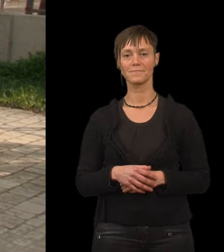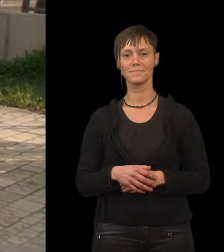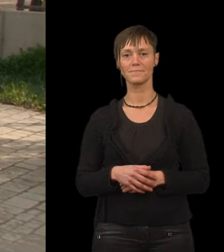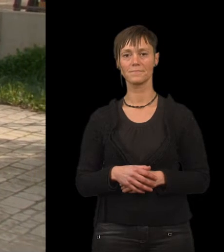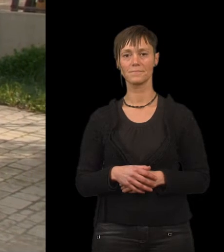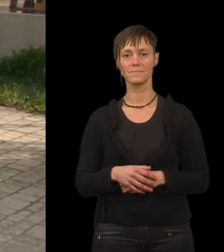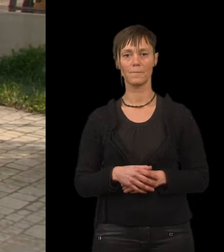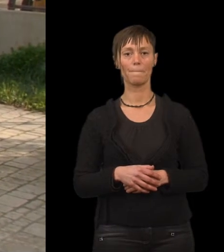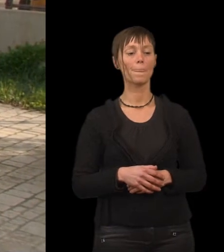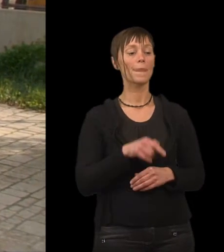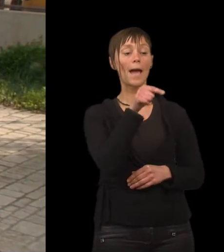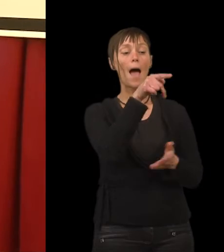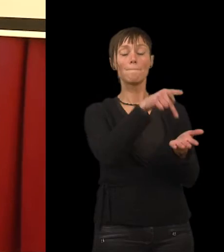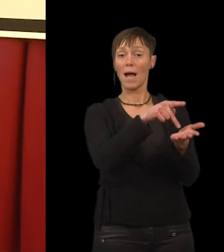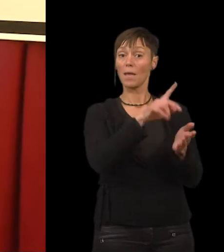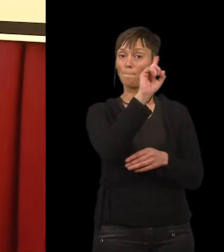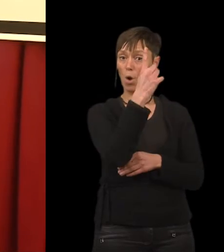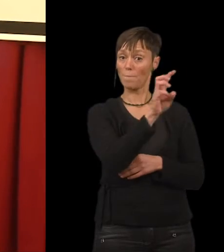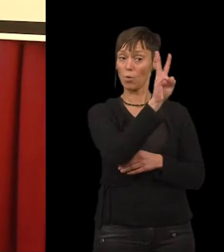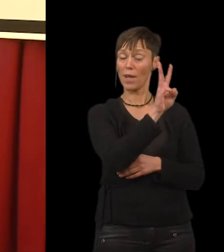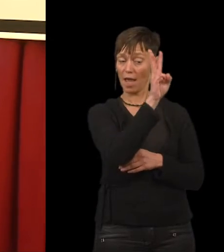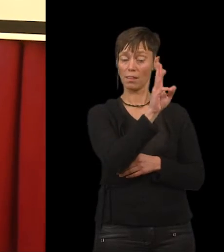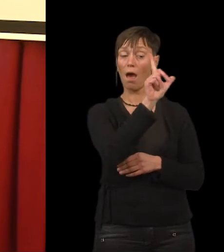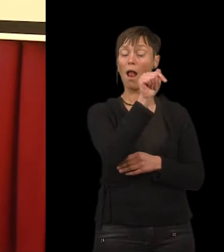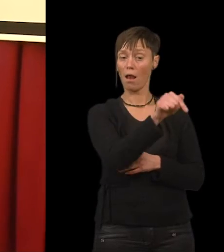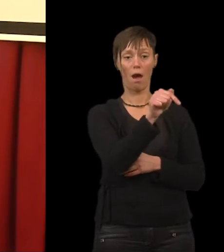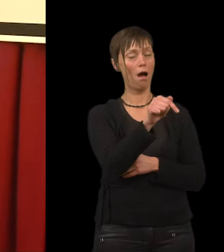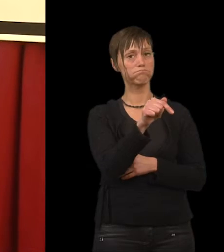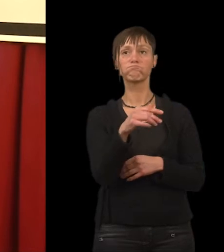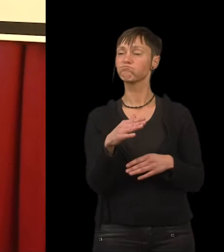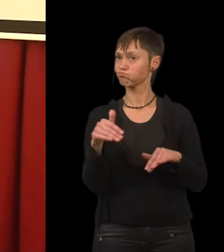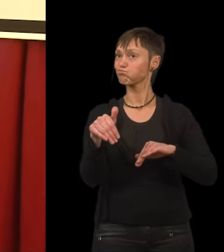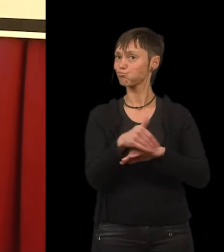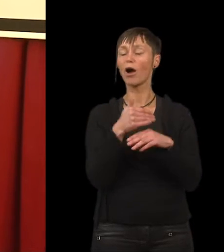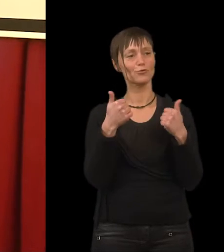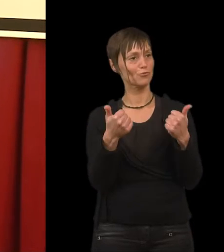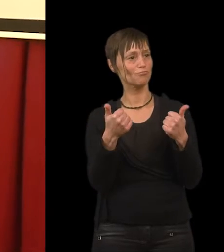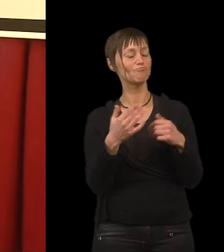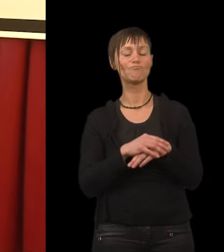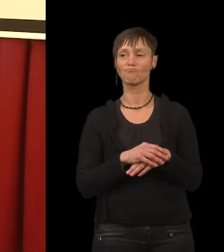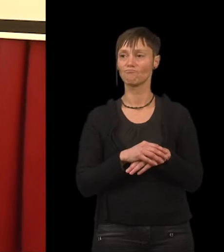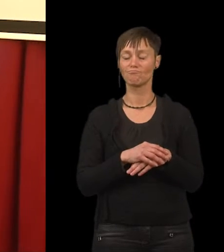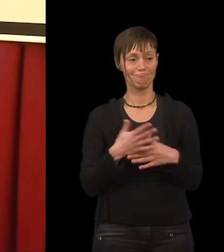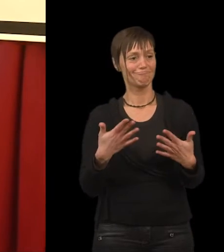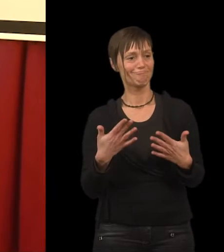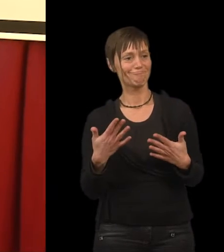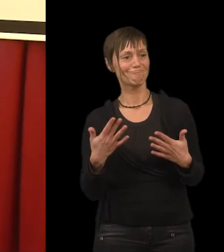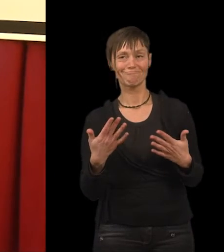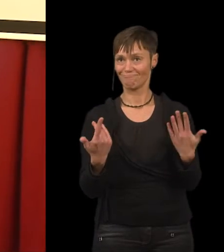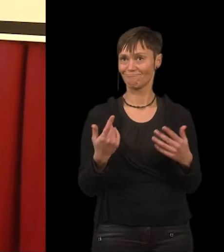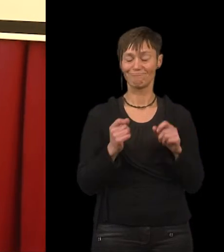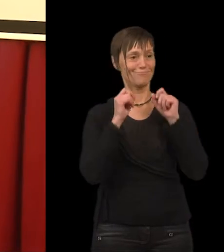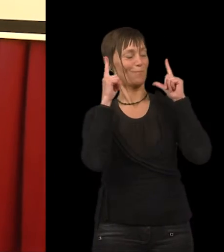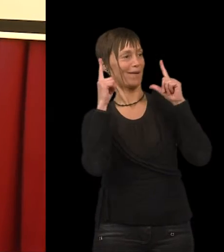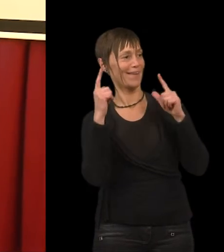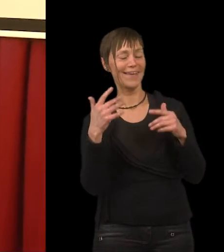Après le premier week-end de Paris, où tout s'est passé vraiment pour le mieux, on a été très agréablement surpris,